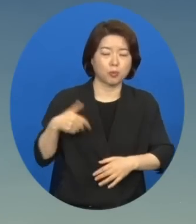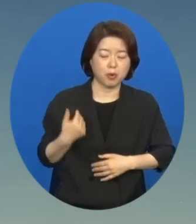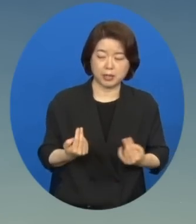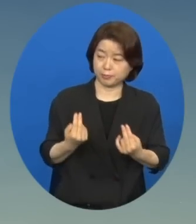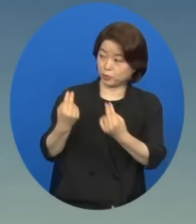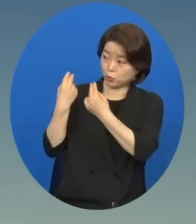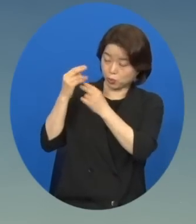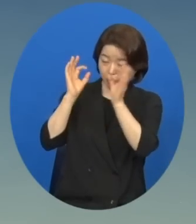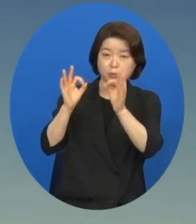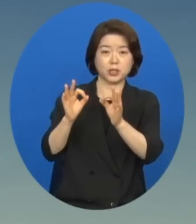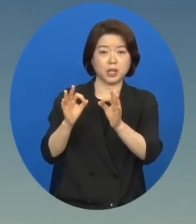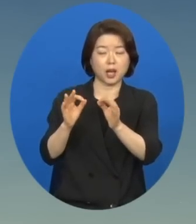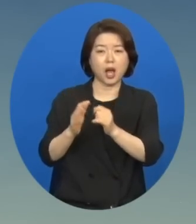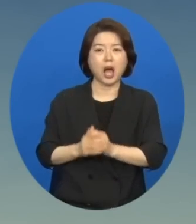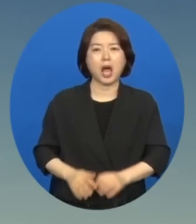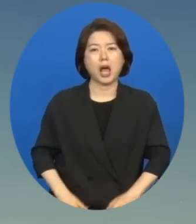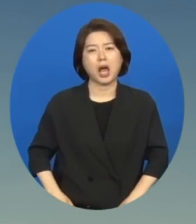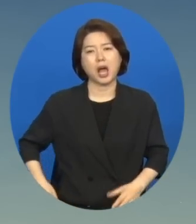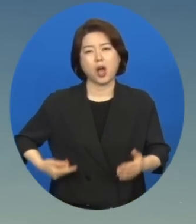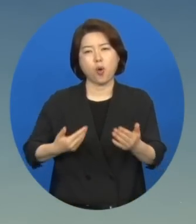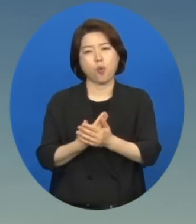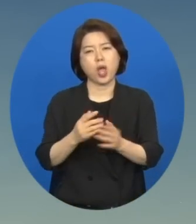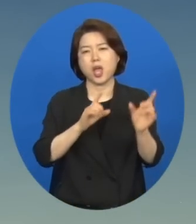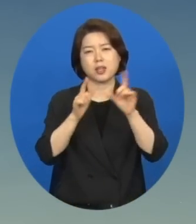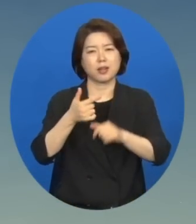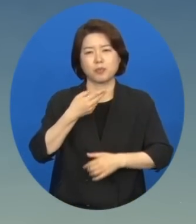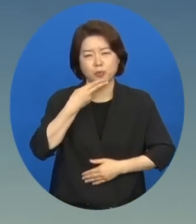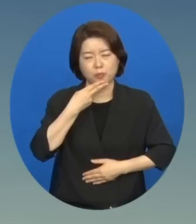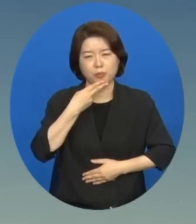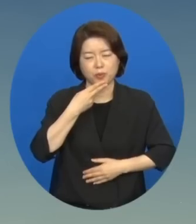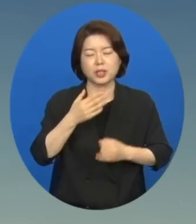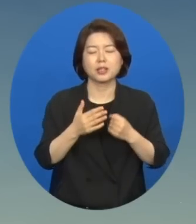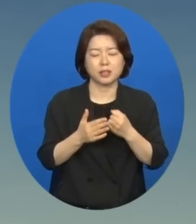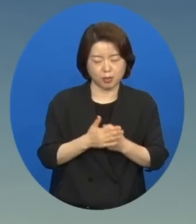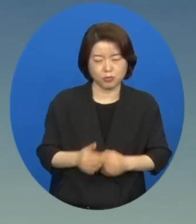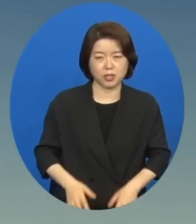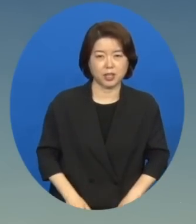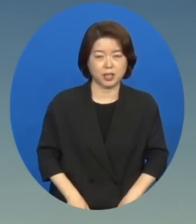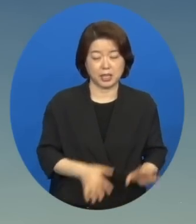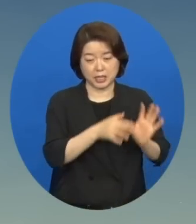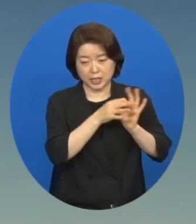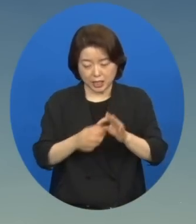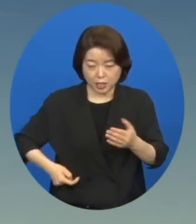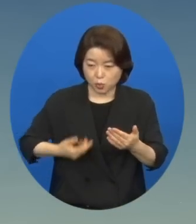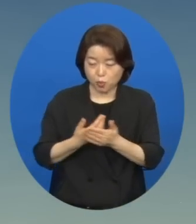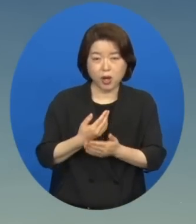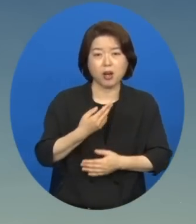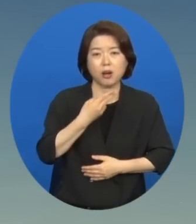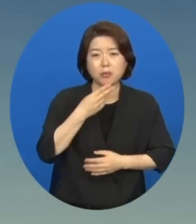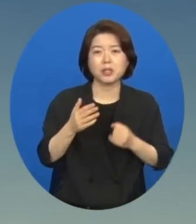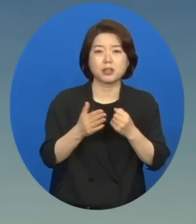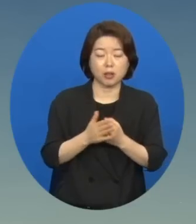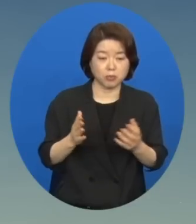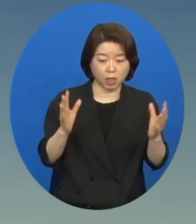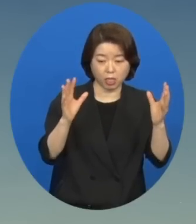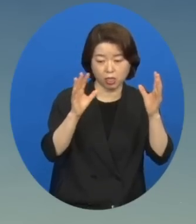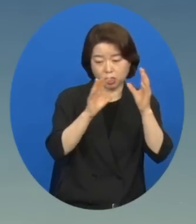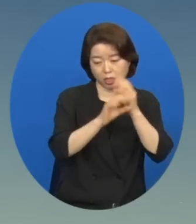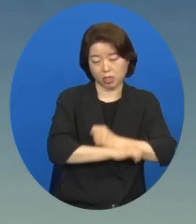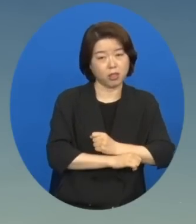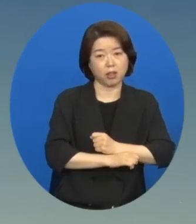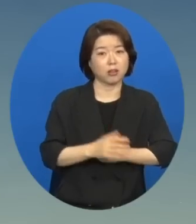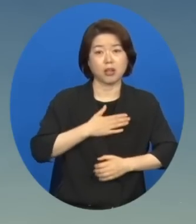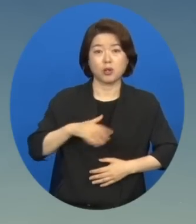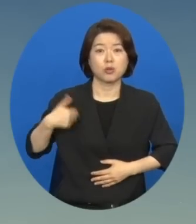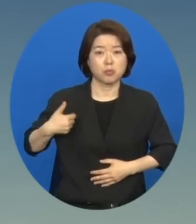돌아보면 회개하는 삶이 없었던 거예요. 꾸준히 회개하는 삶이 없었던 거예요. 여러분,